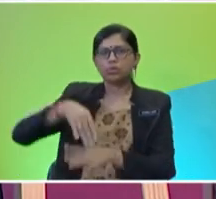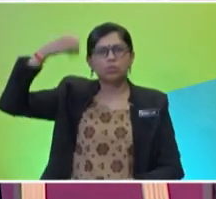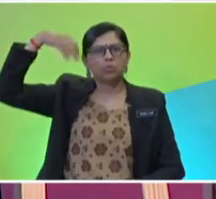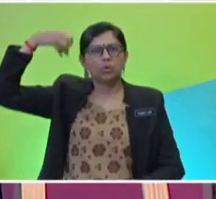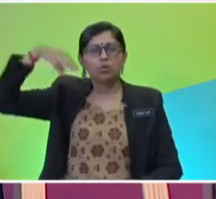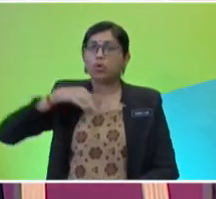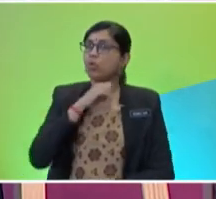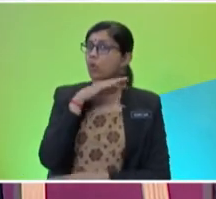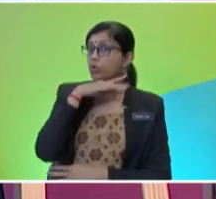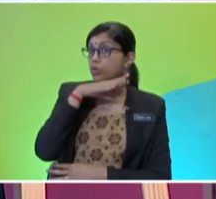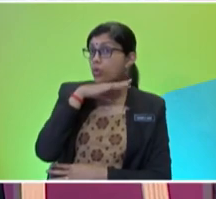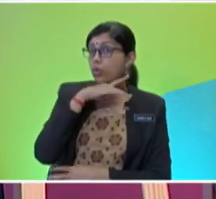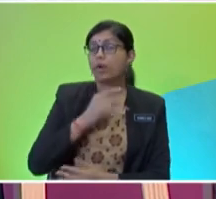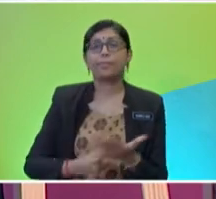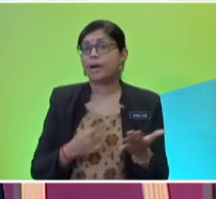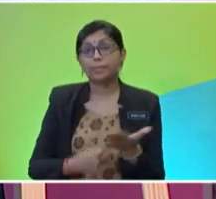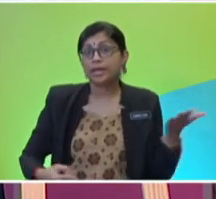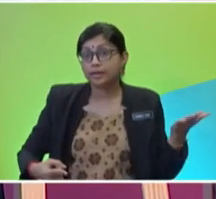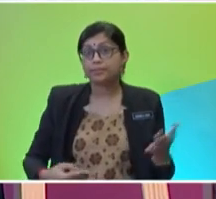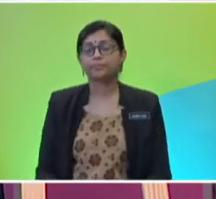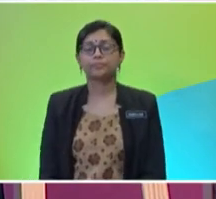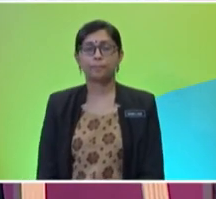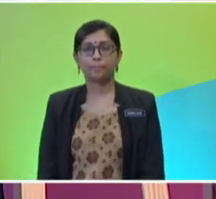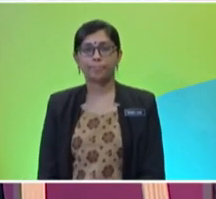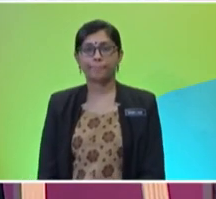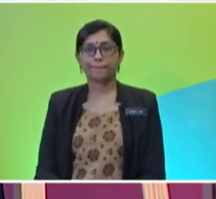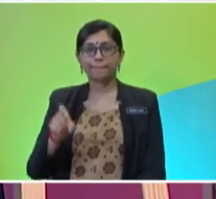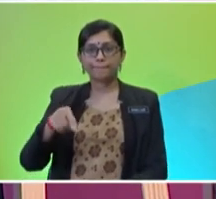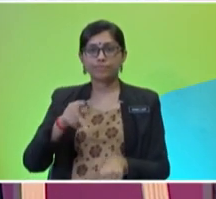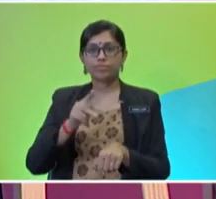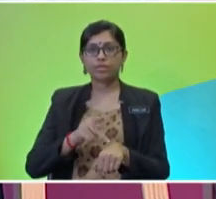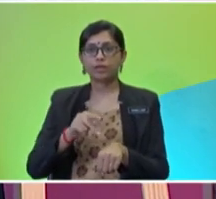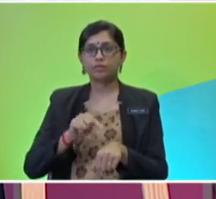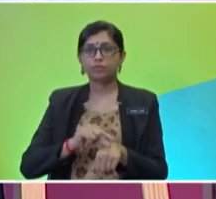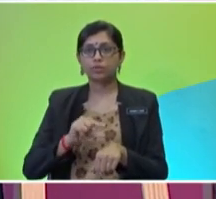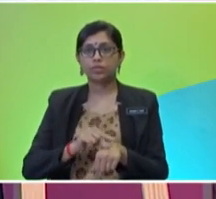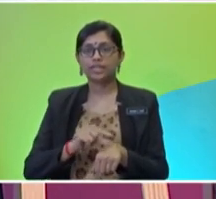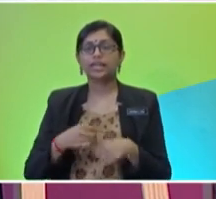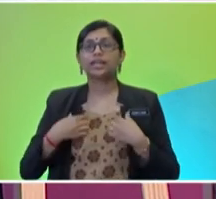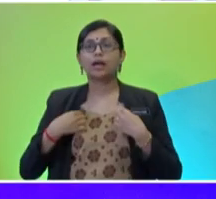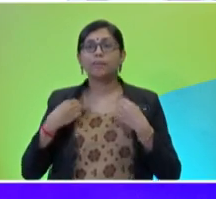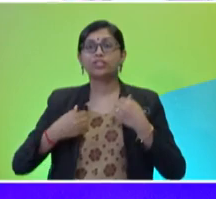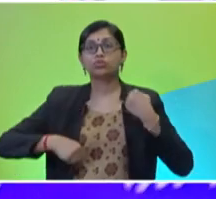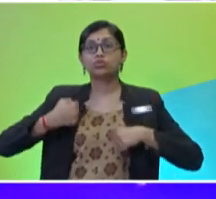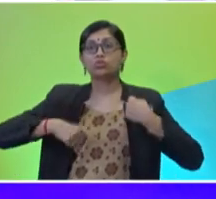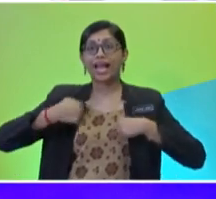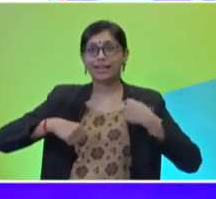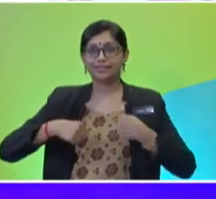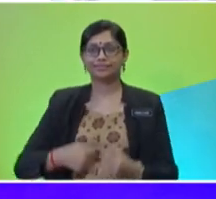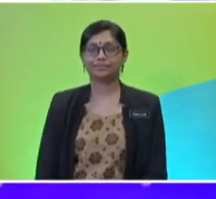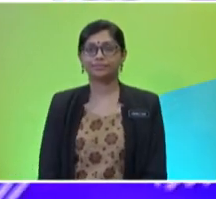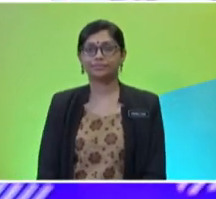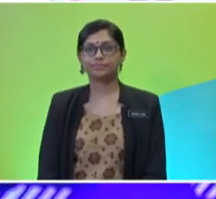berjalan laju ataupun nak buat aktiviti pantas, mesti menggunakan pakaian sukan.